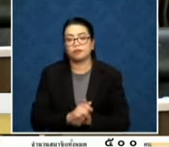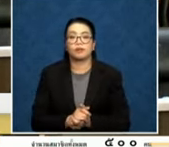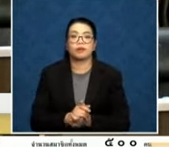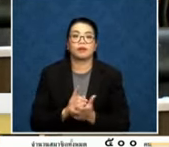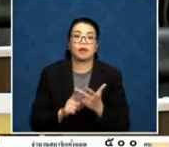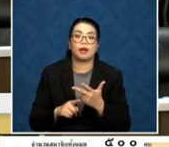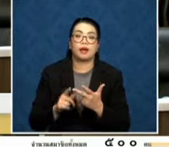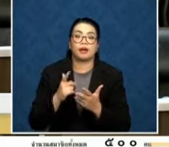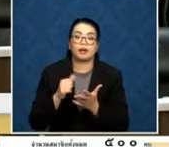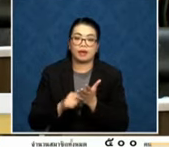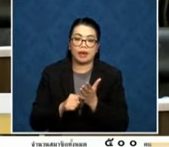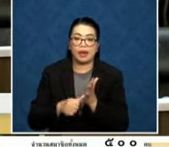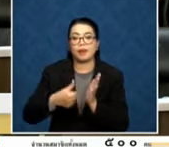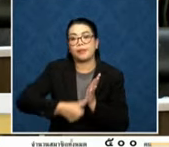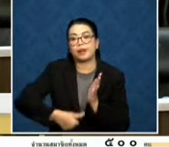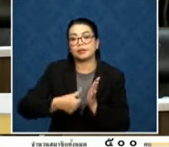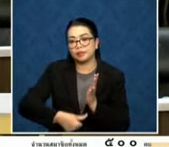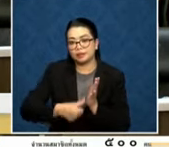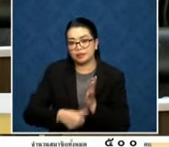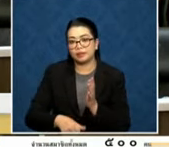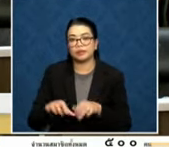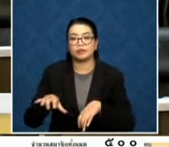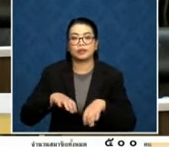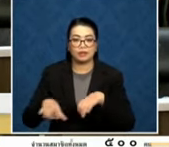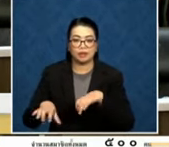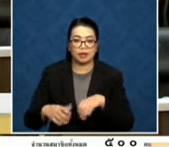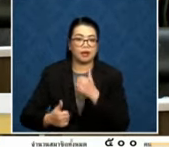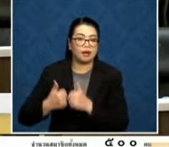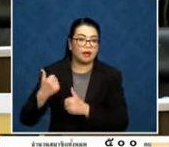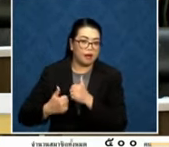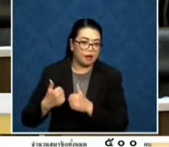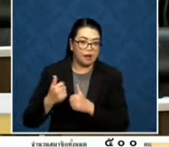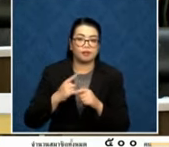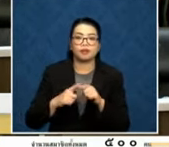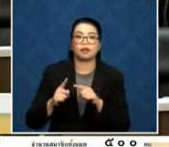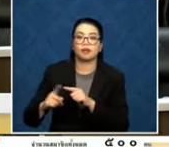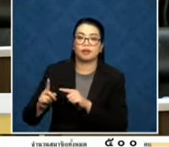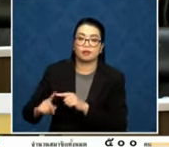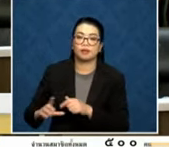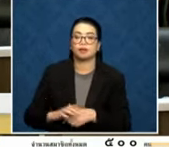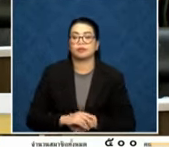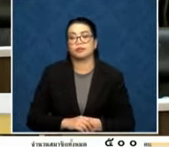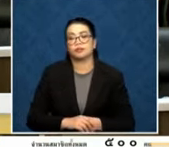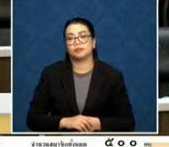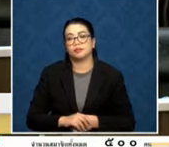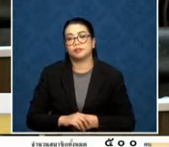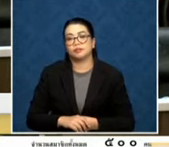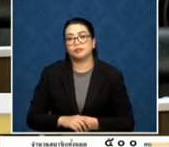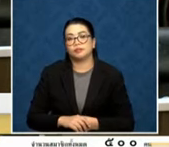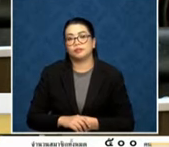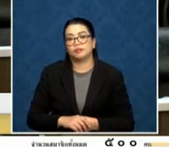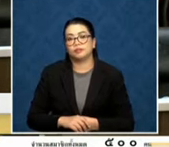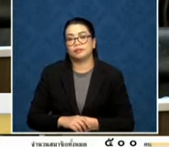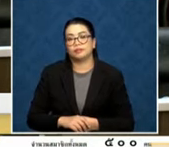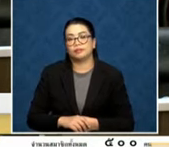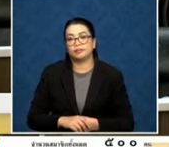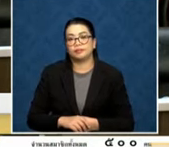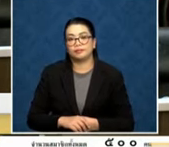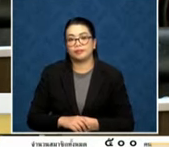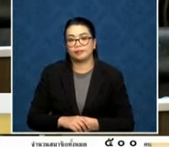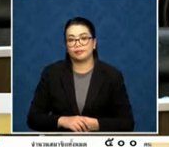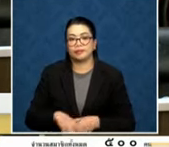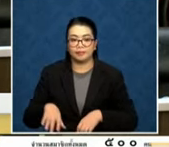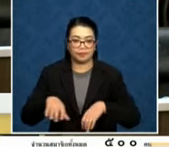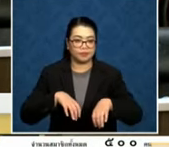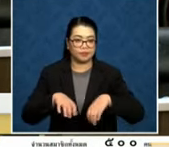ถึงแก้ไขภาษีด้วยครับของการจัดงานแลก็การแข่งขันต่าต่างๆครับท่านประธานครับการจัด